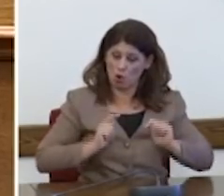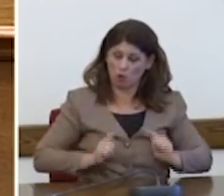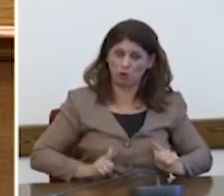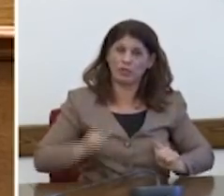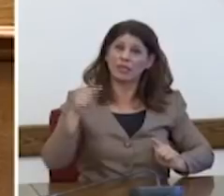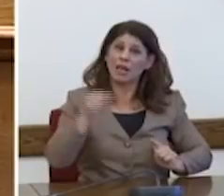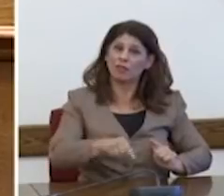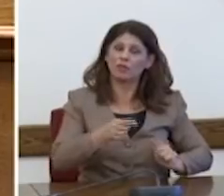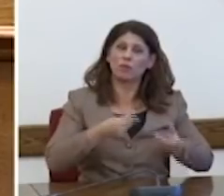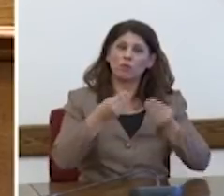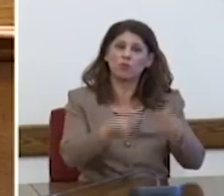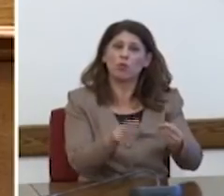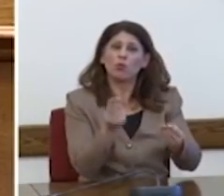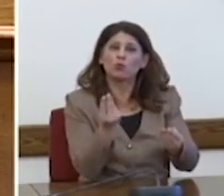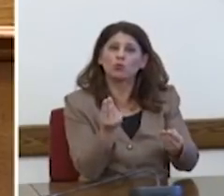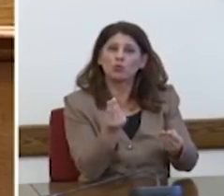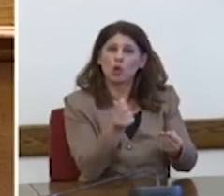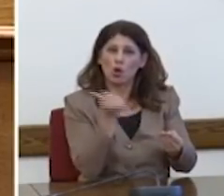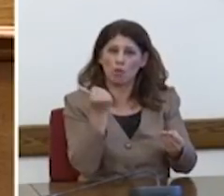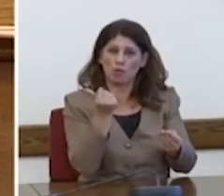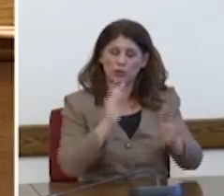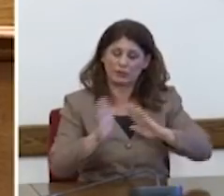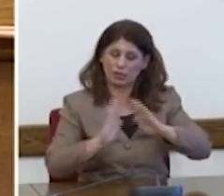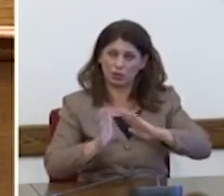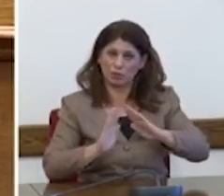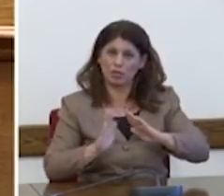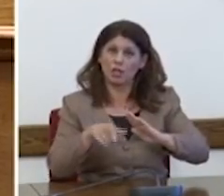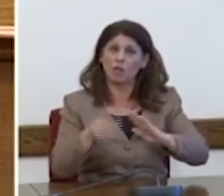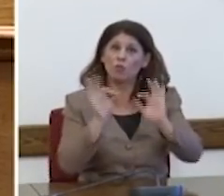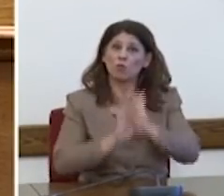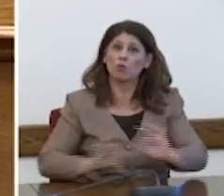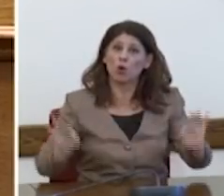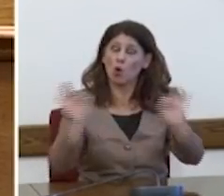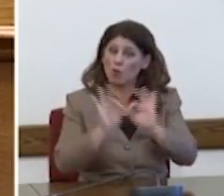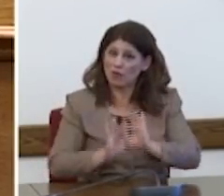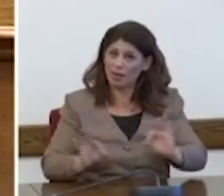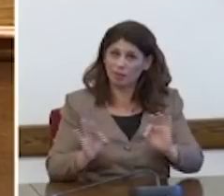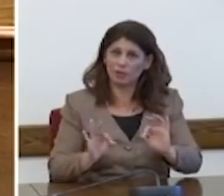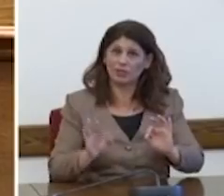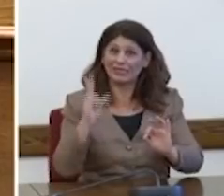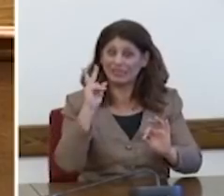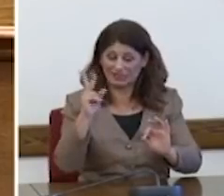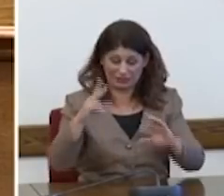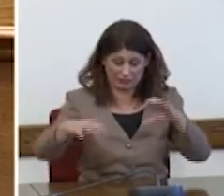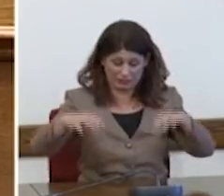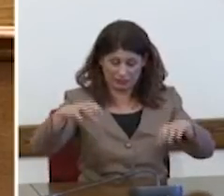που δίνουν τον τόνο και των διευθετήσεων, αφού προβλέπει ότι τα δύο μέρη